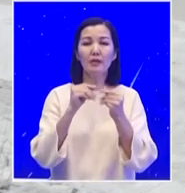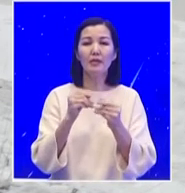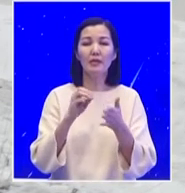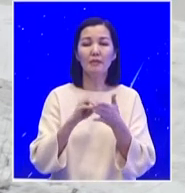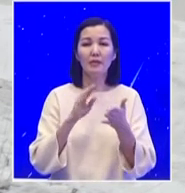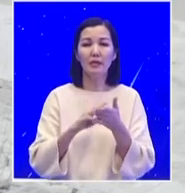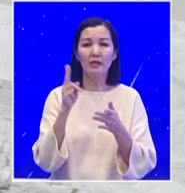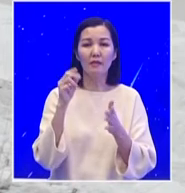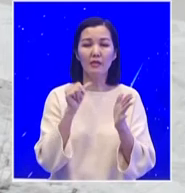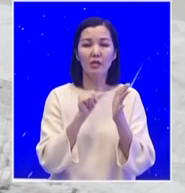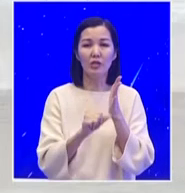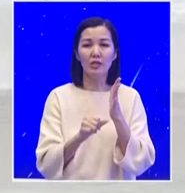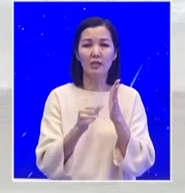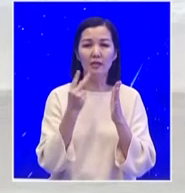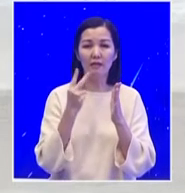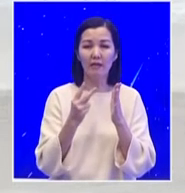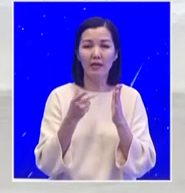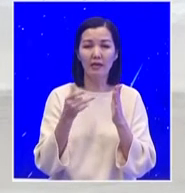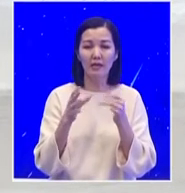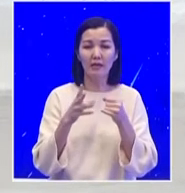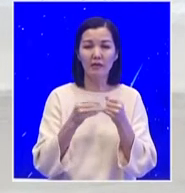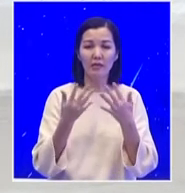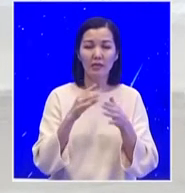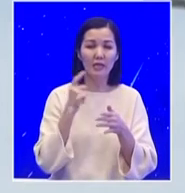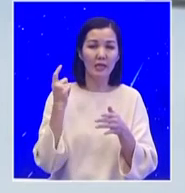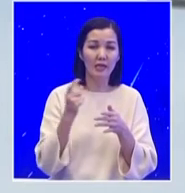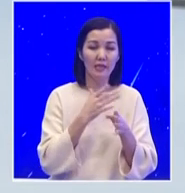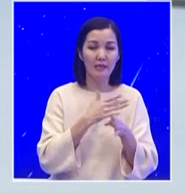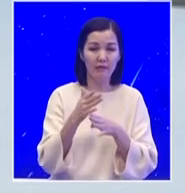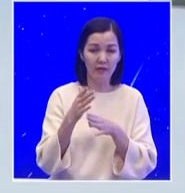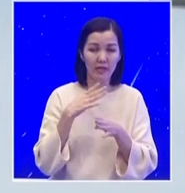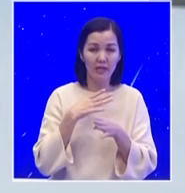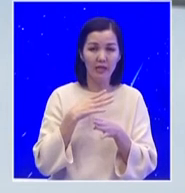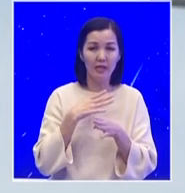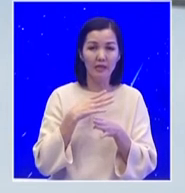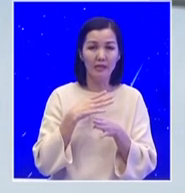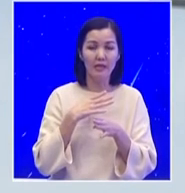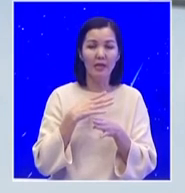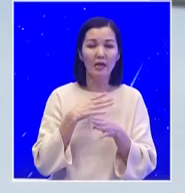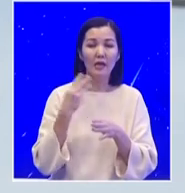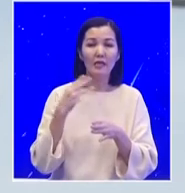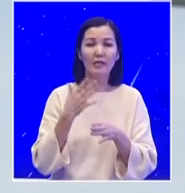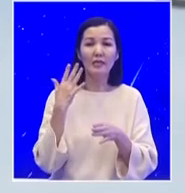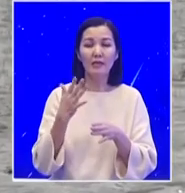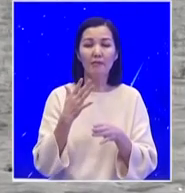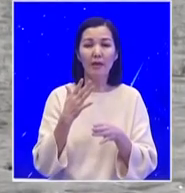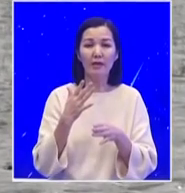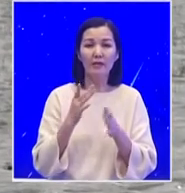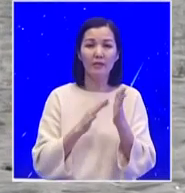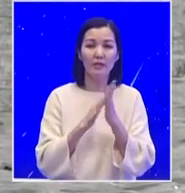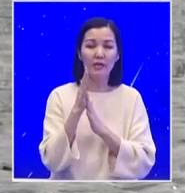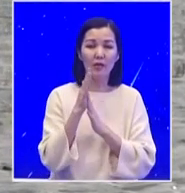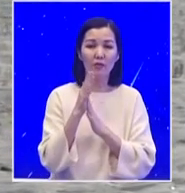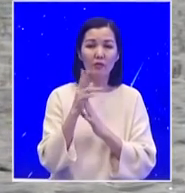зарегистрировано 262 тысячи гектаров земель сельскохозяйственного назначения. Из них пашни 35 тысяч, сенокос 20 тысяч